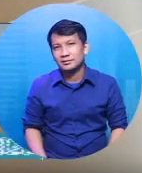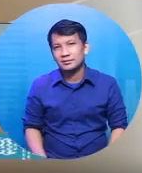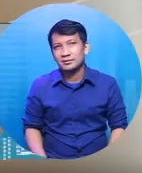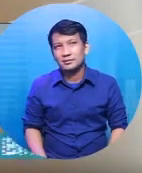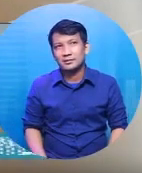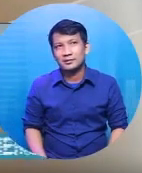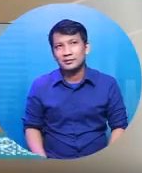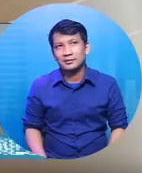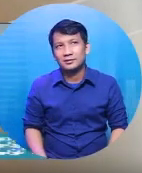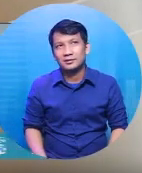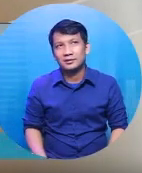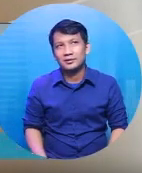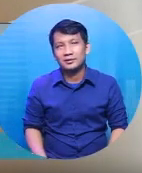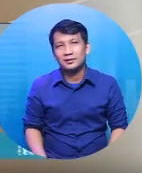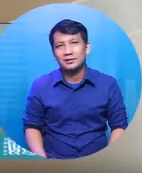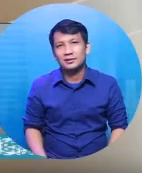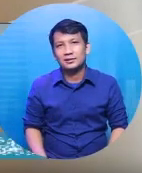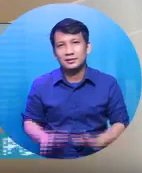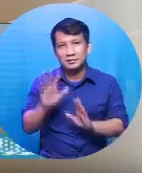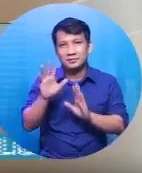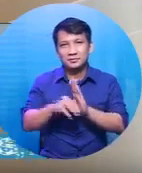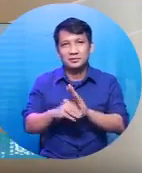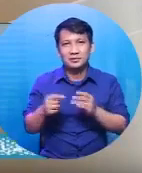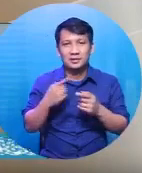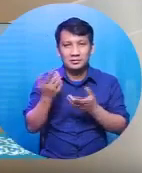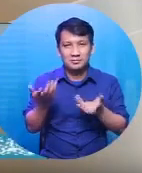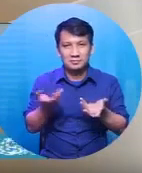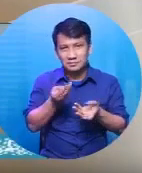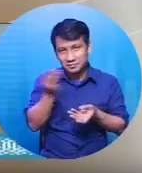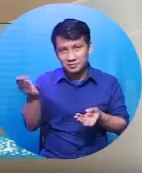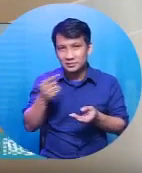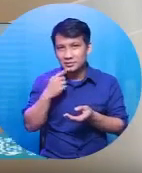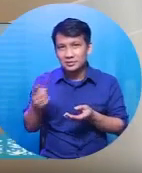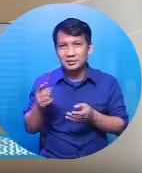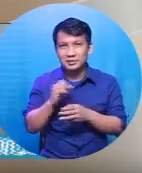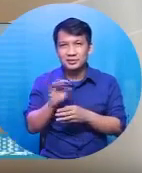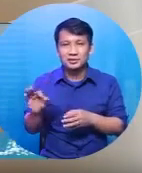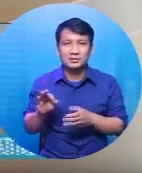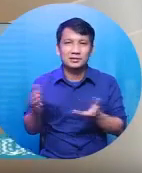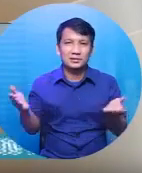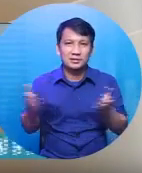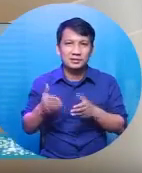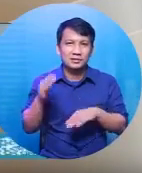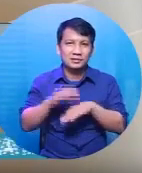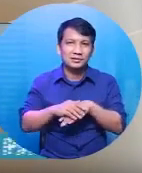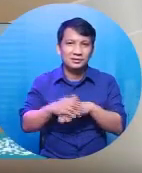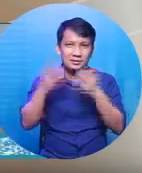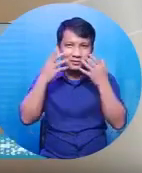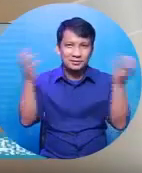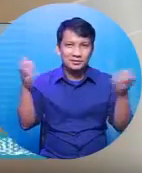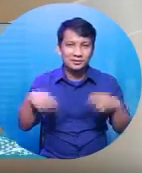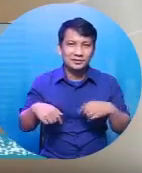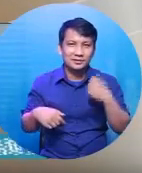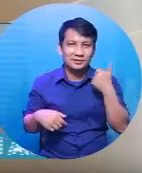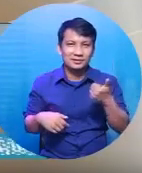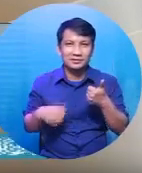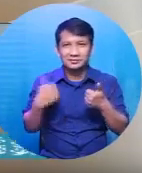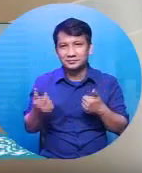na, ma'am. Maski na mga another 5 minutes, baka meron kayong mapapala pag off-air. Baka pag on-air, lalo kayo nag-initan. Okay,